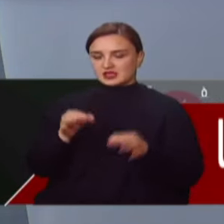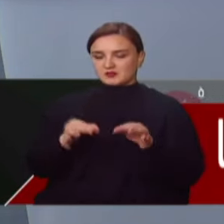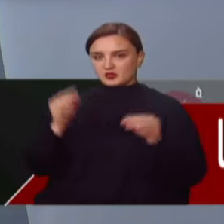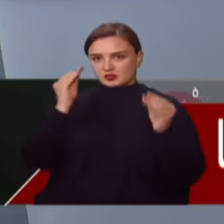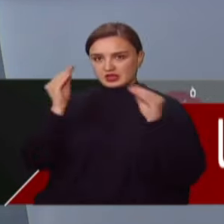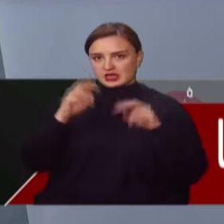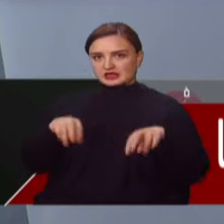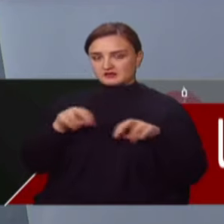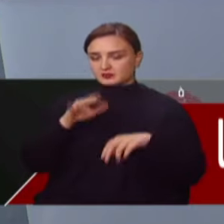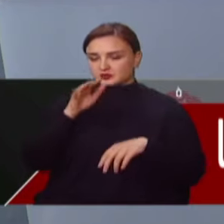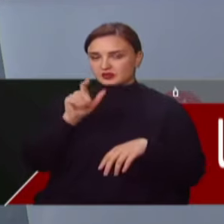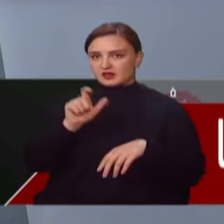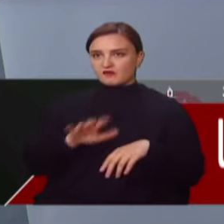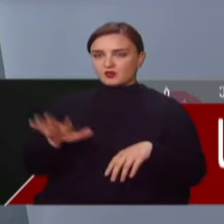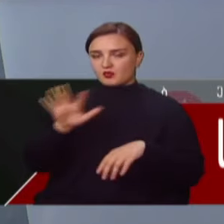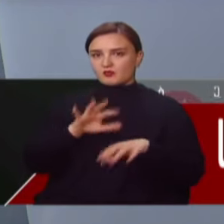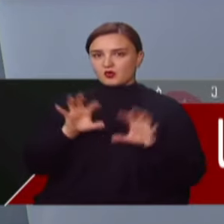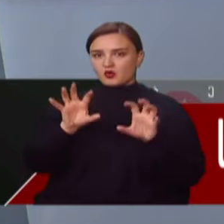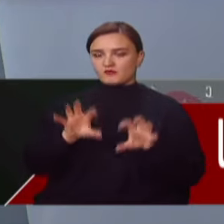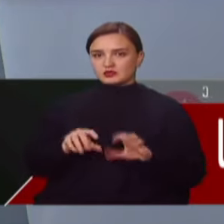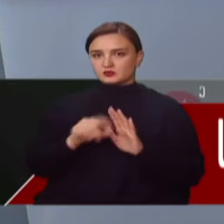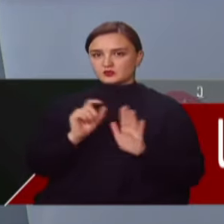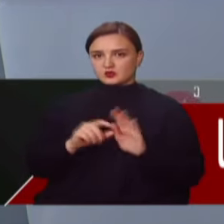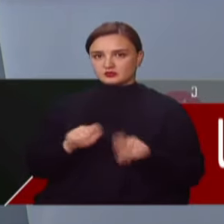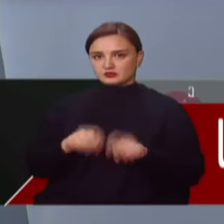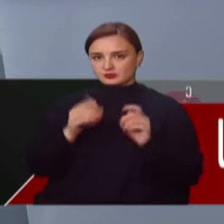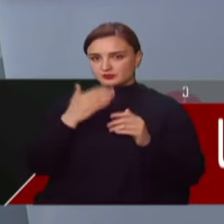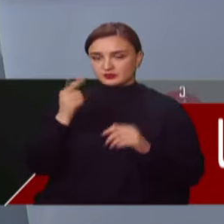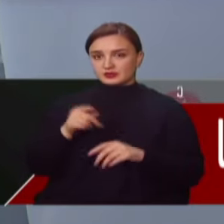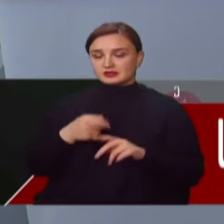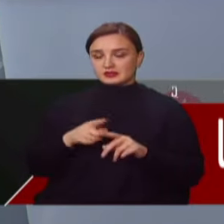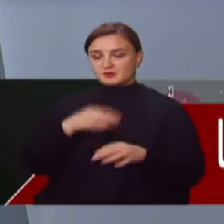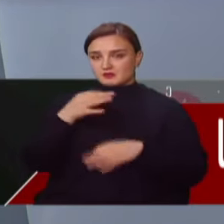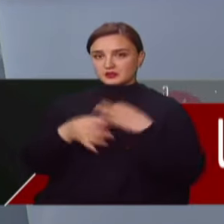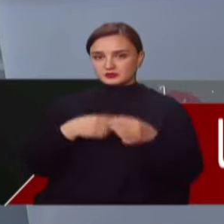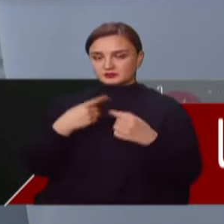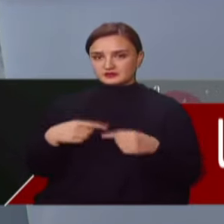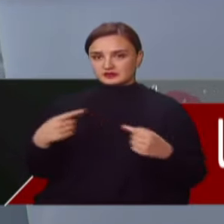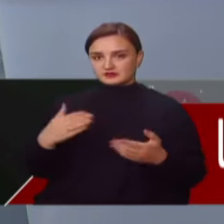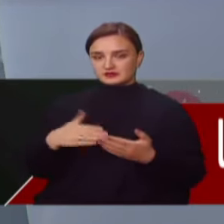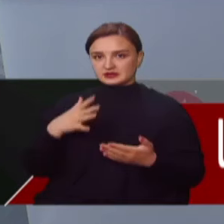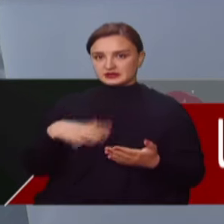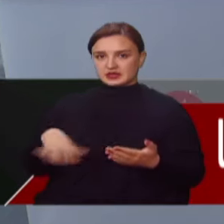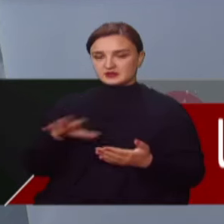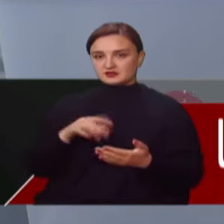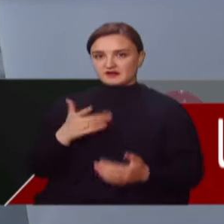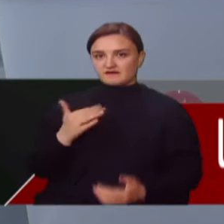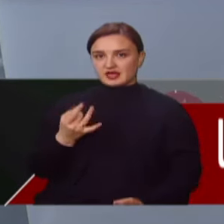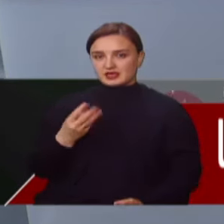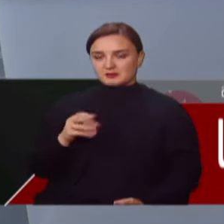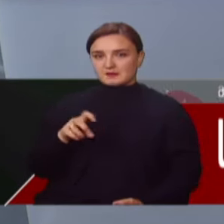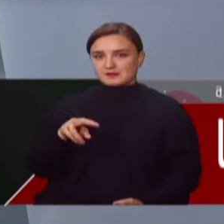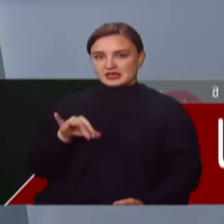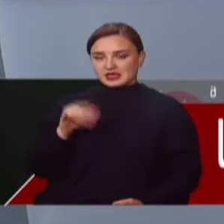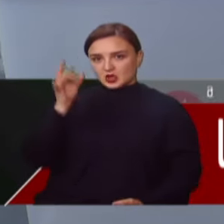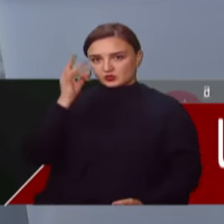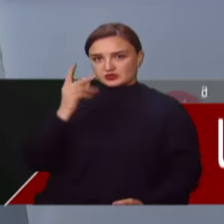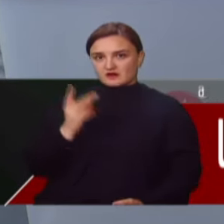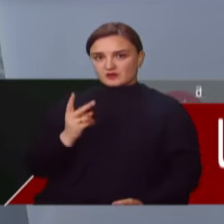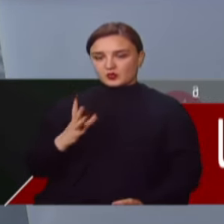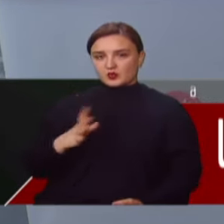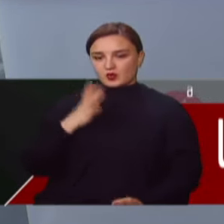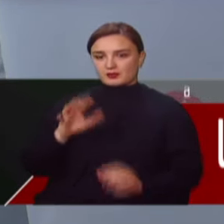განხილვების დროს ევროპული კონვენციის მუხლები არ დარღვეულა. ვერდიქტს არაერთგვაროვანი რეაქციებით ხვდებიან საქართველოში. ნიკა გვარამიას, მელიას რუსთავი ორის და ახლა